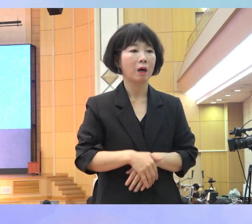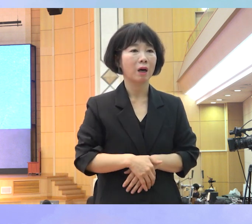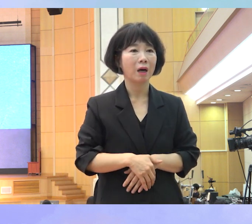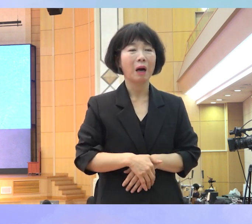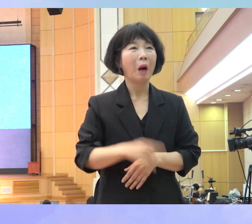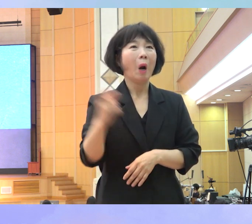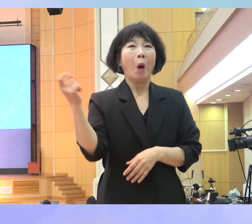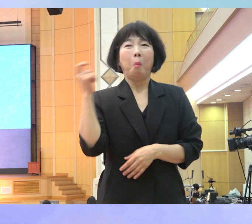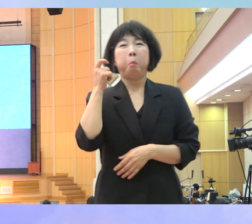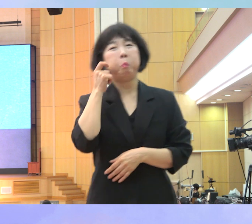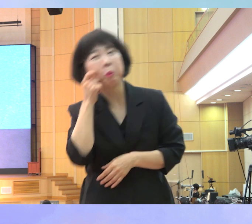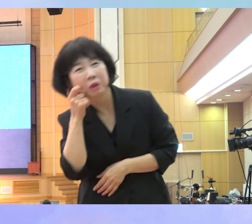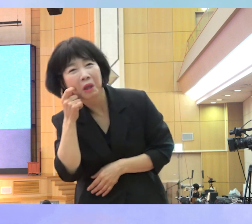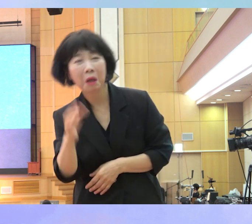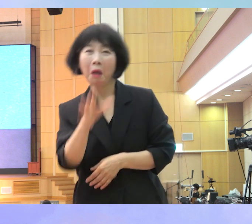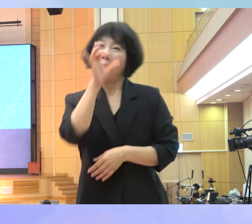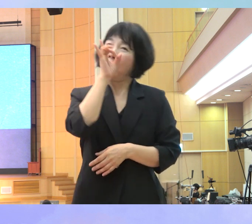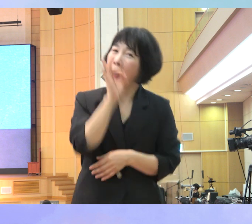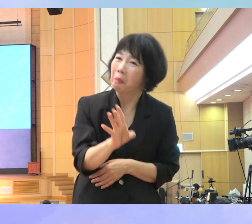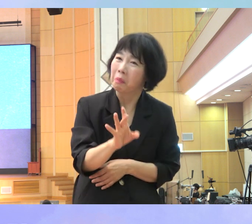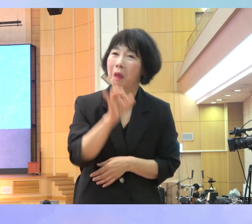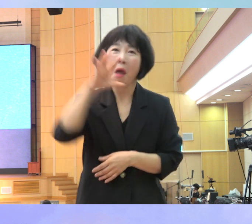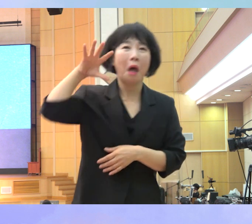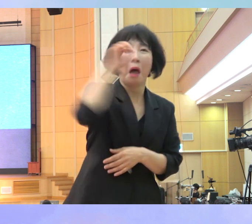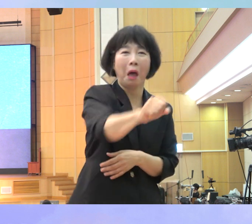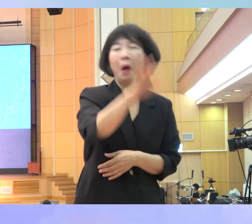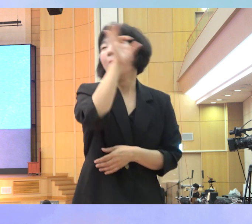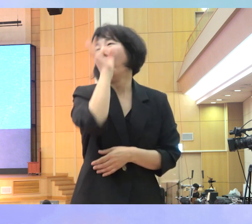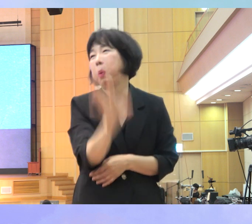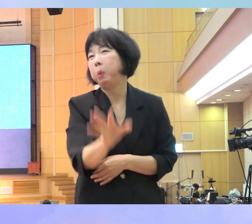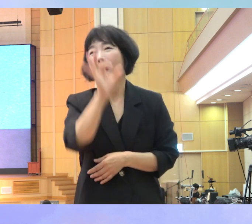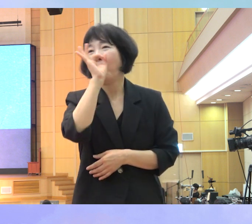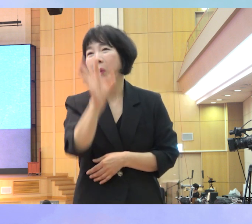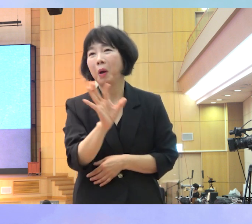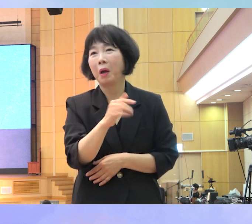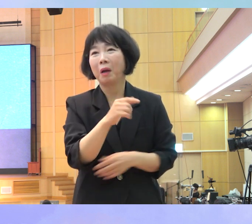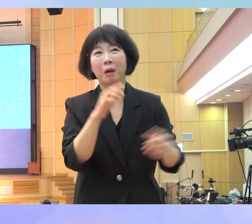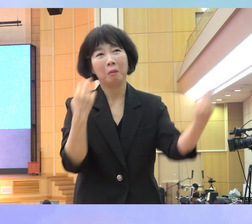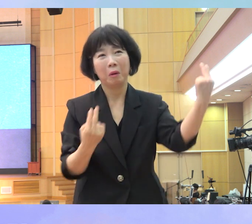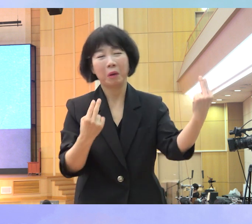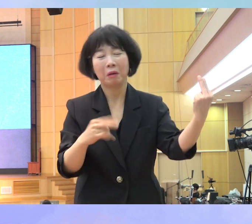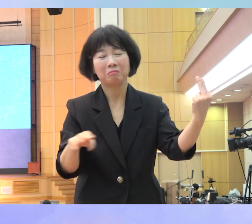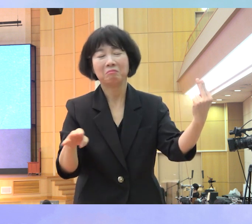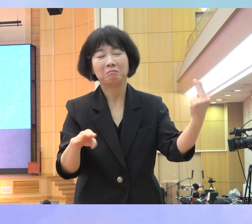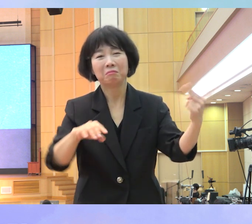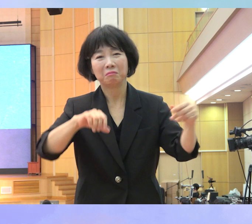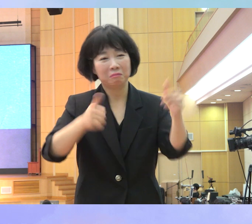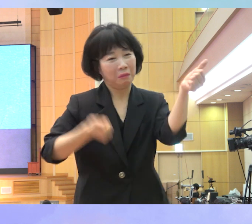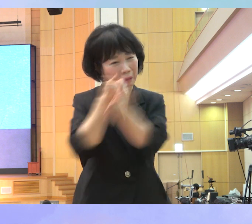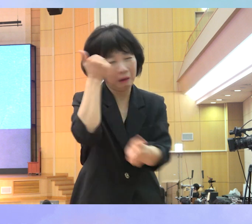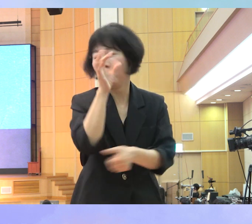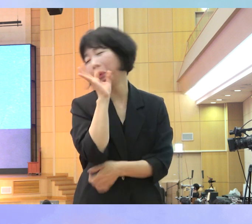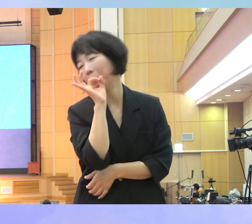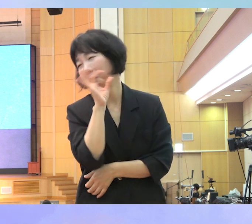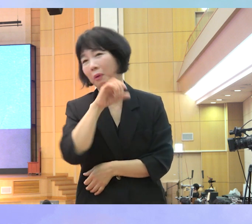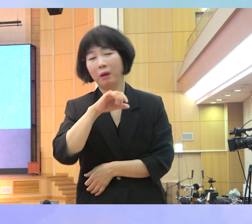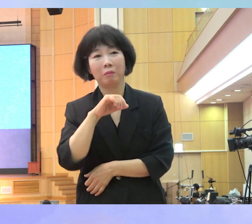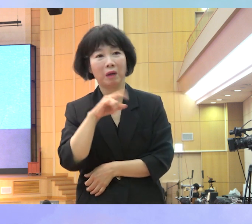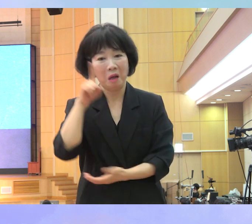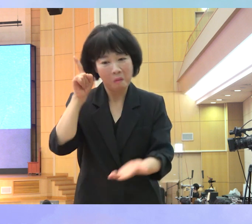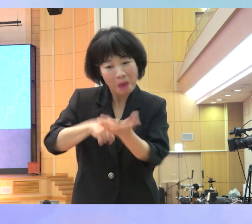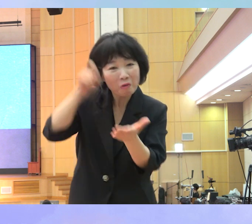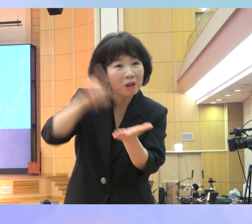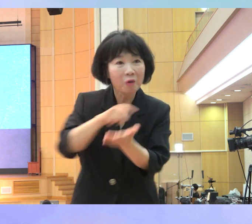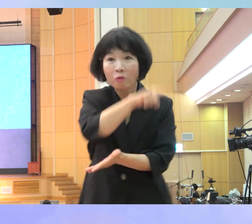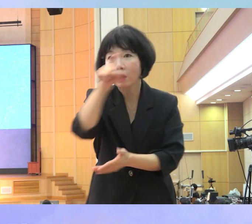못합니다. 안 됩니다. 그들이 장대해서 우리는 그들 앞에 메뚜기 같고, 메뚜기 여러분들은 뭐